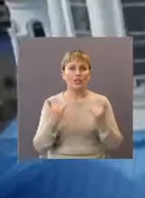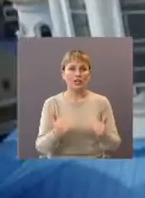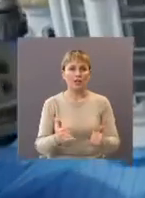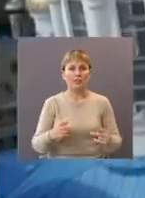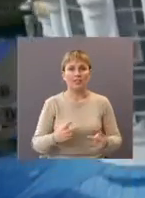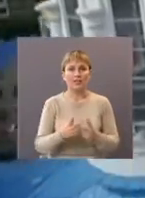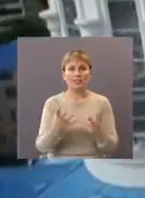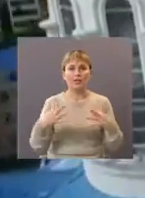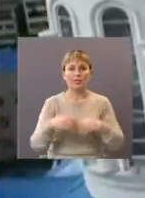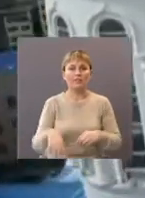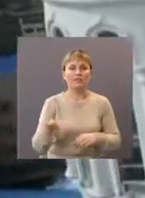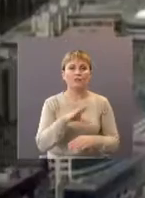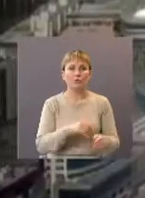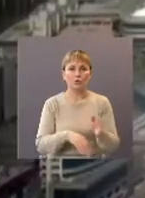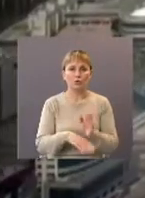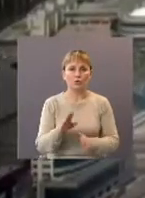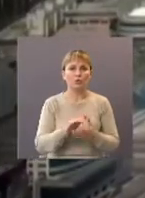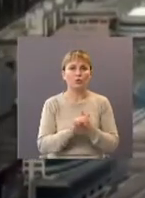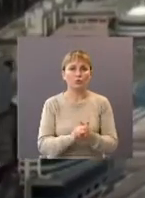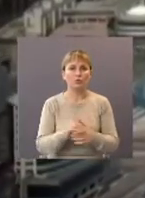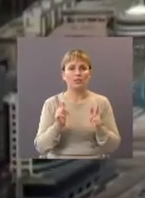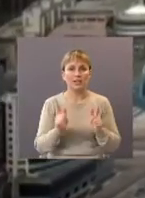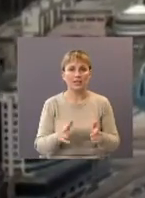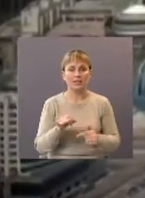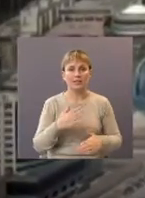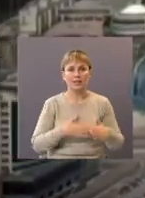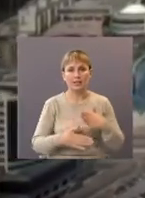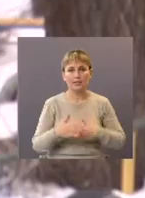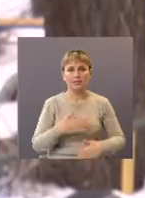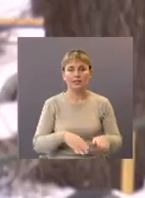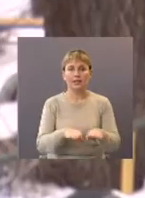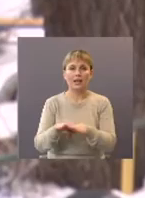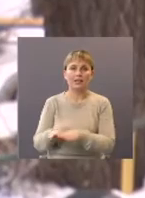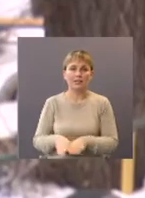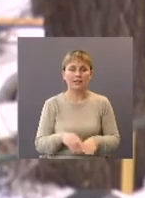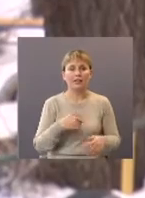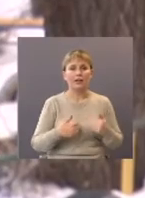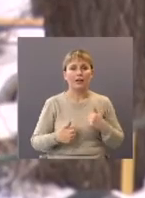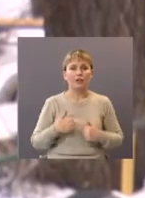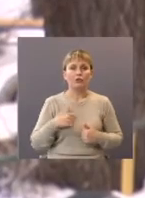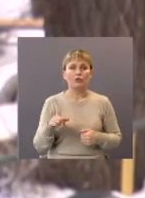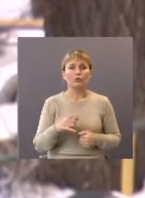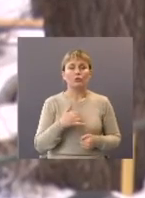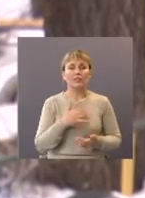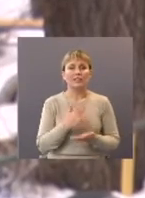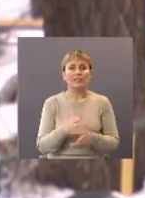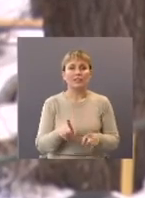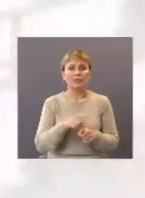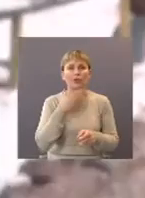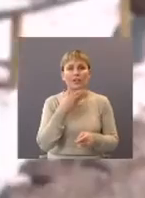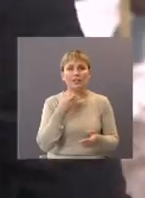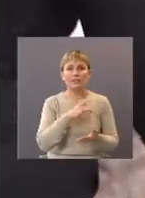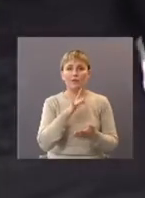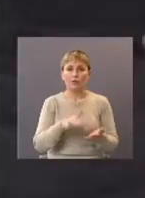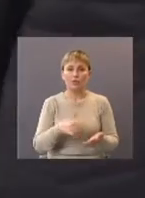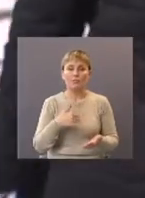Столица объединила в себе все лучшее – дружбу, согласие и равенство. Я горжусь этим, что у нас есть такой красивый город.